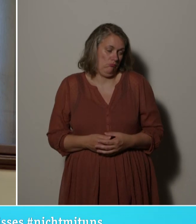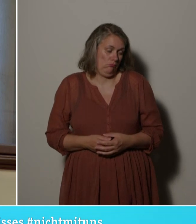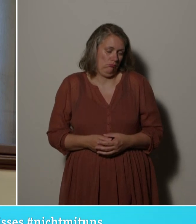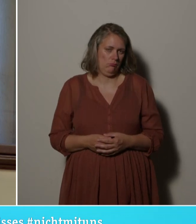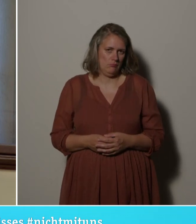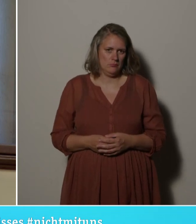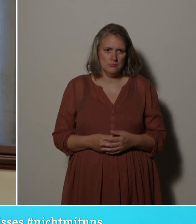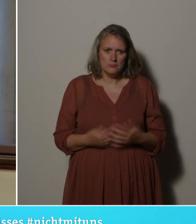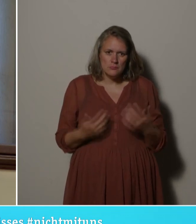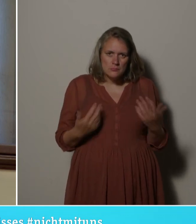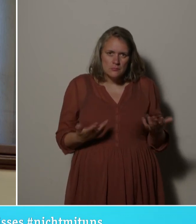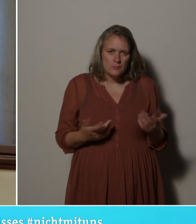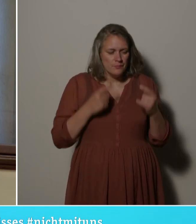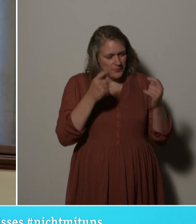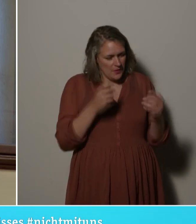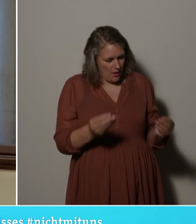bei dem